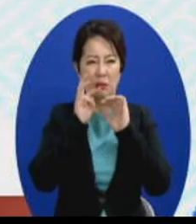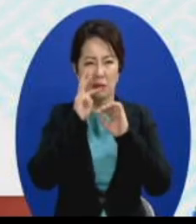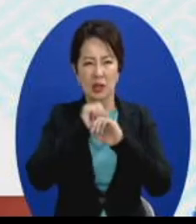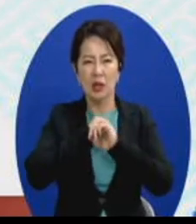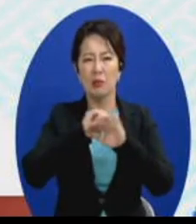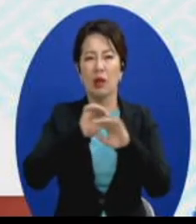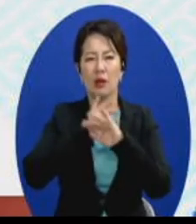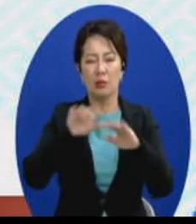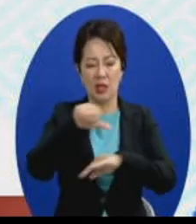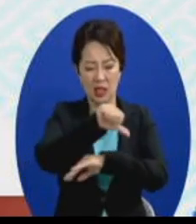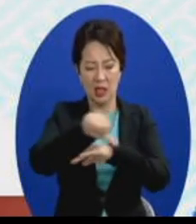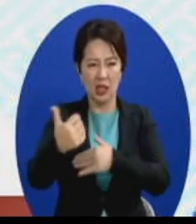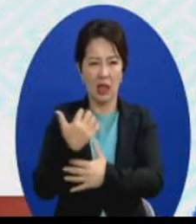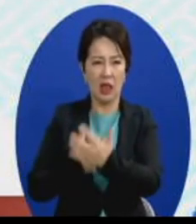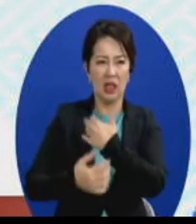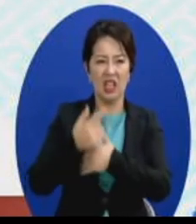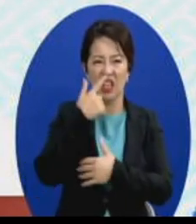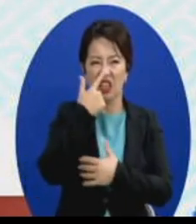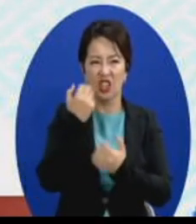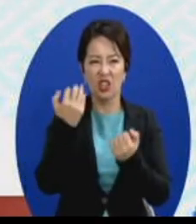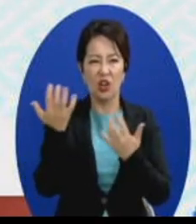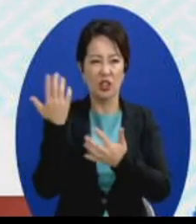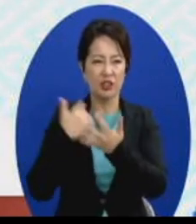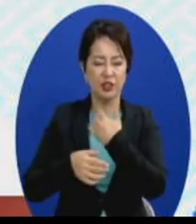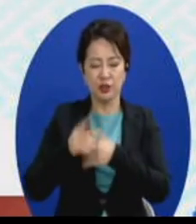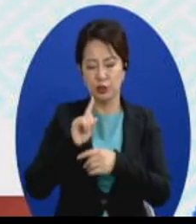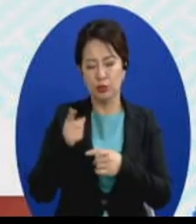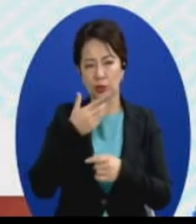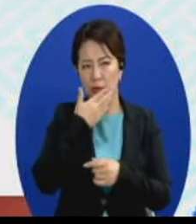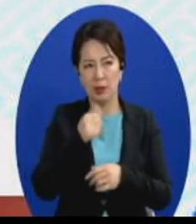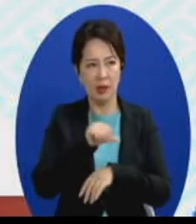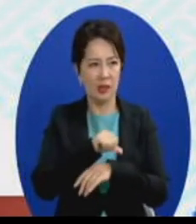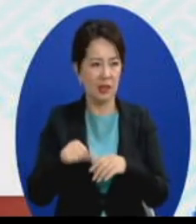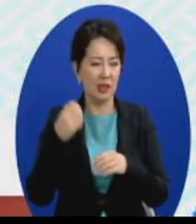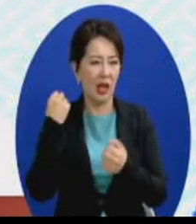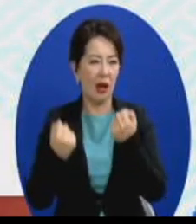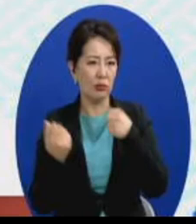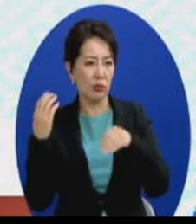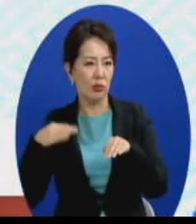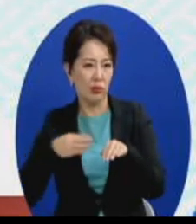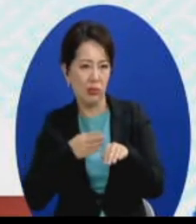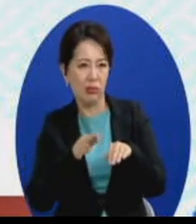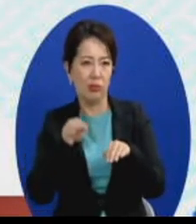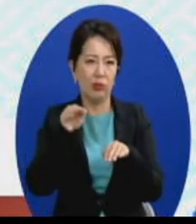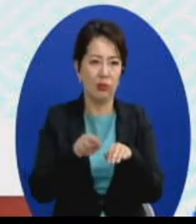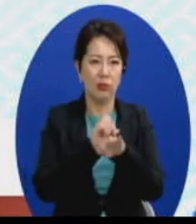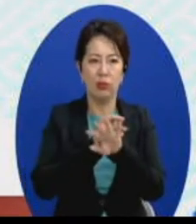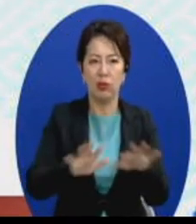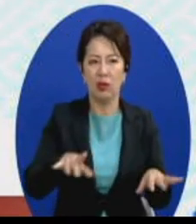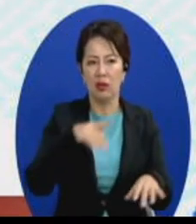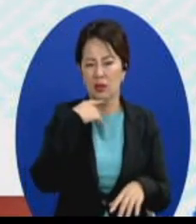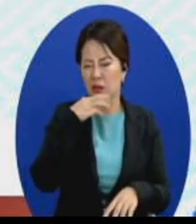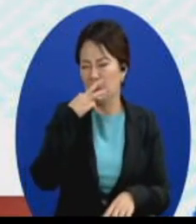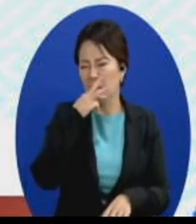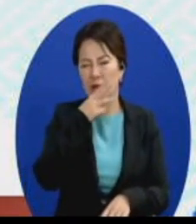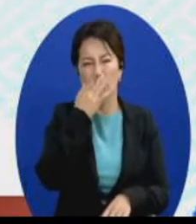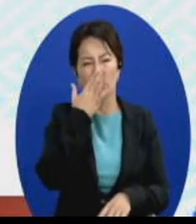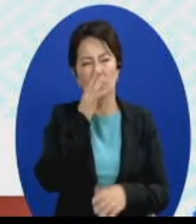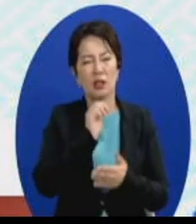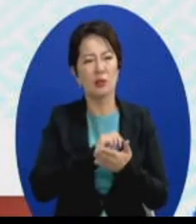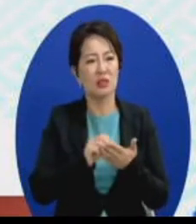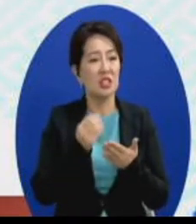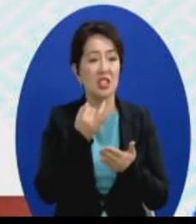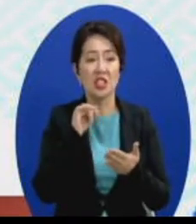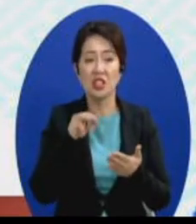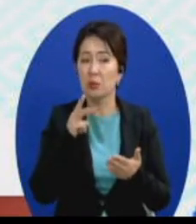цацчаад. Өчнөө орны хэдтийн хэмжээнд одоо зөвшөөрлөгүй хэлээр автобустаар орж ирж байгаа махан хутлааны бичиж байгаа. Тийм